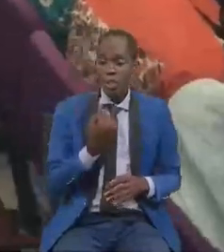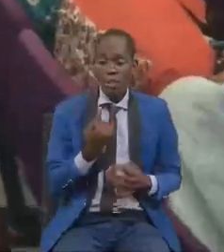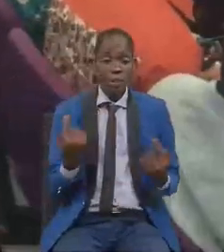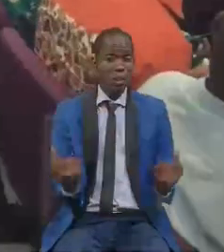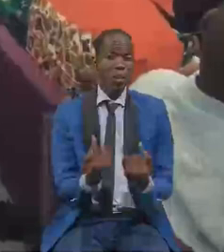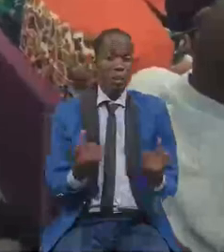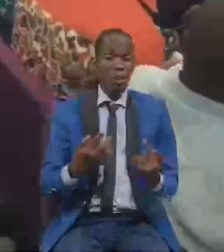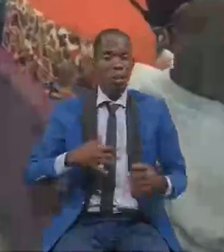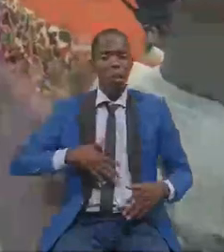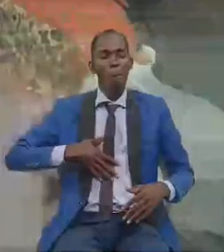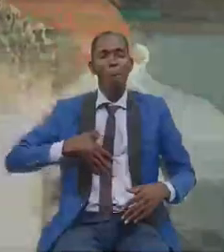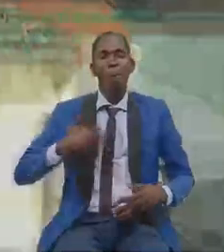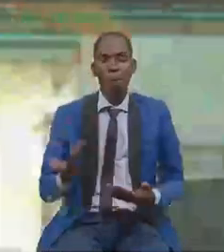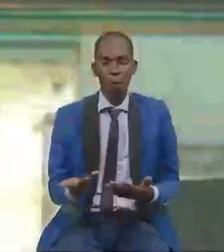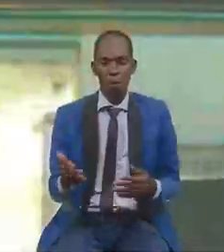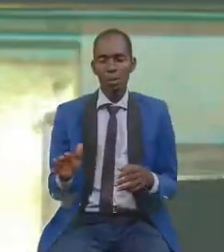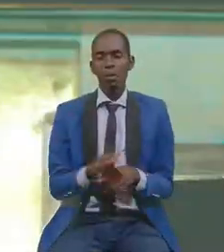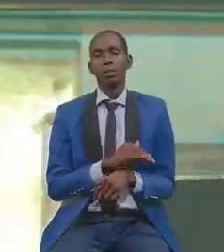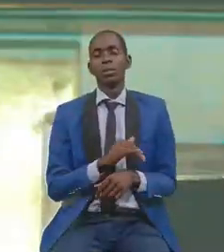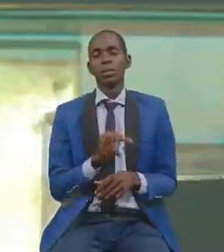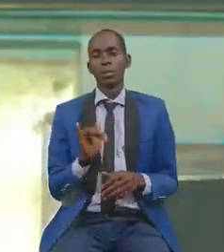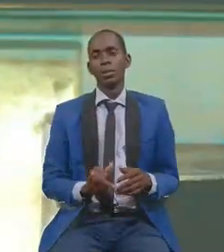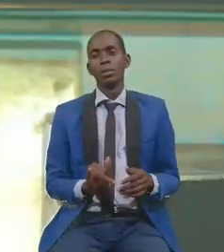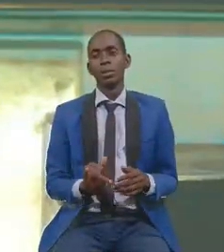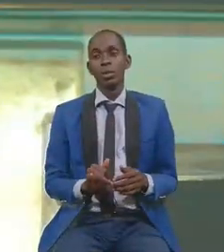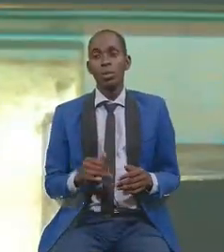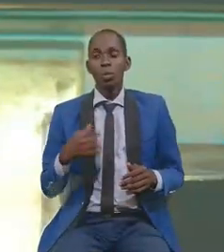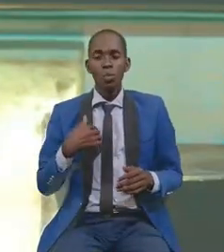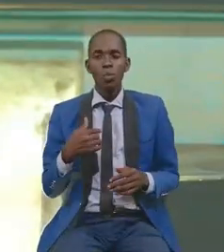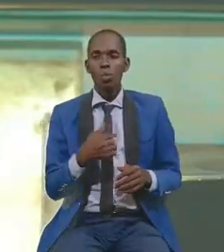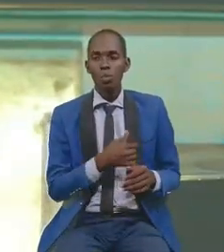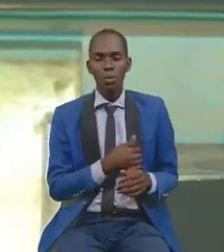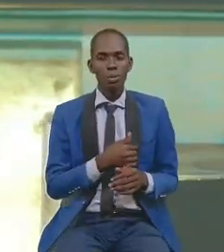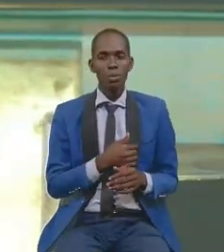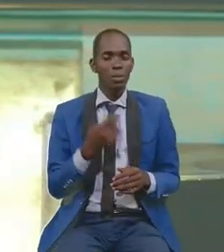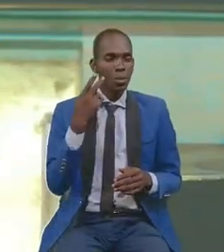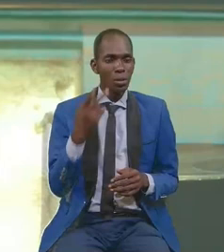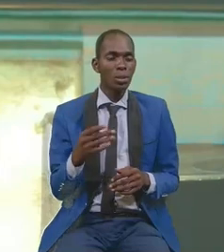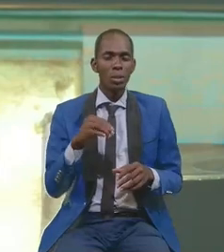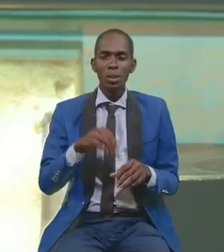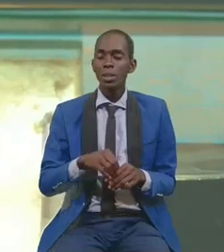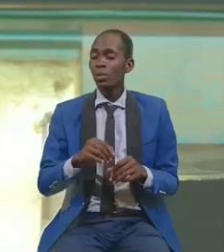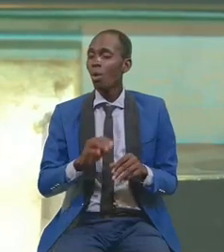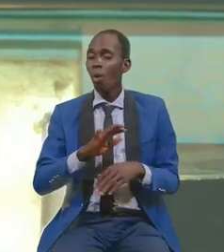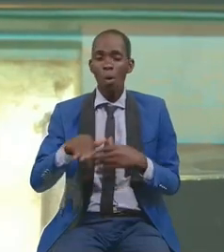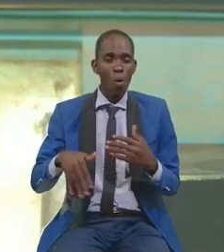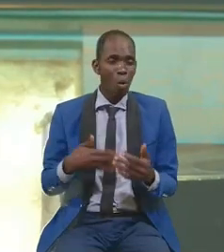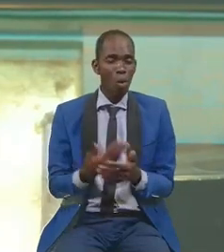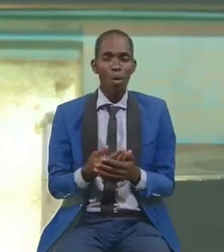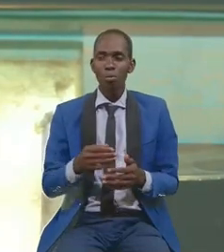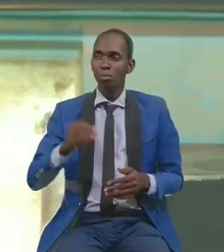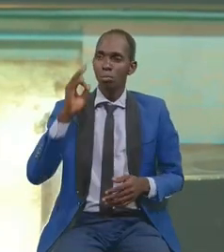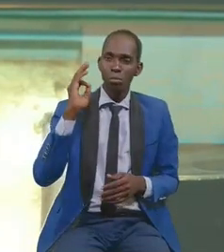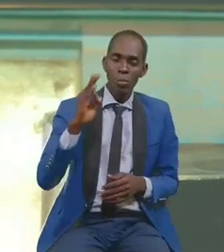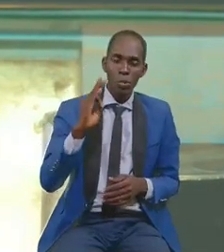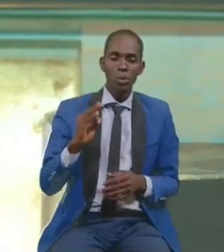l'église, lorsque nous sommes à l'église où la sainteté est soulignée à chaque réunion, nous